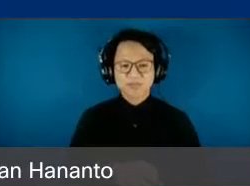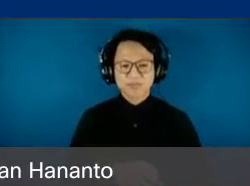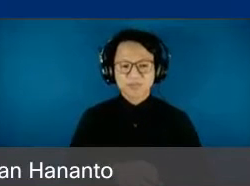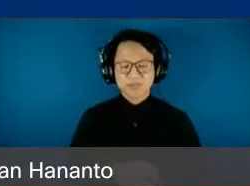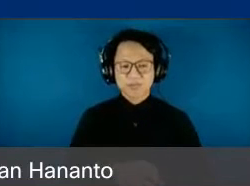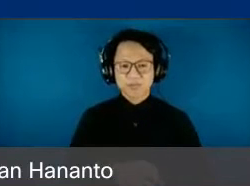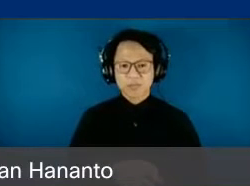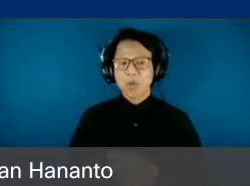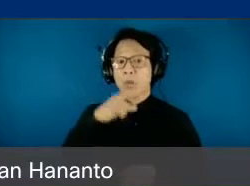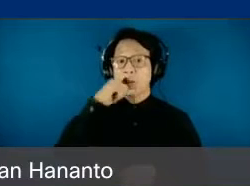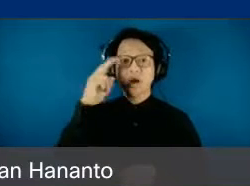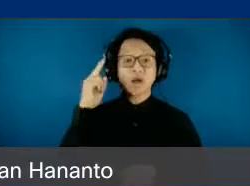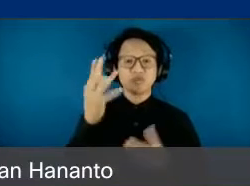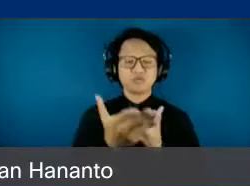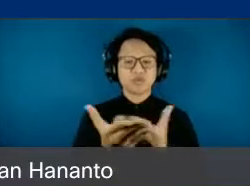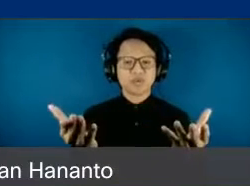Bapak Ibu,